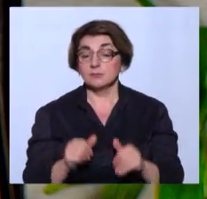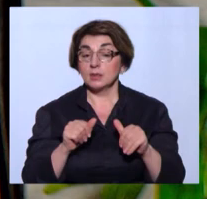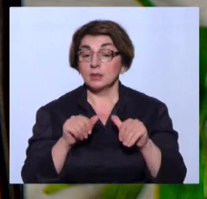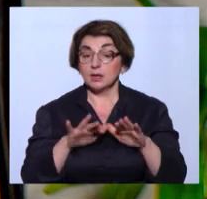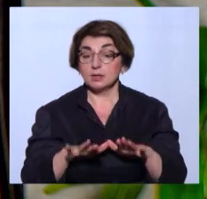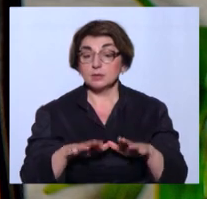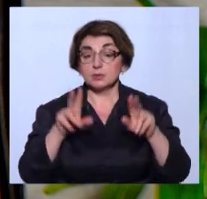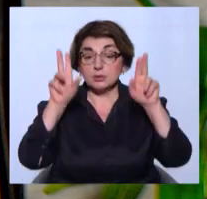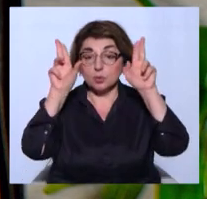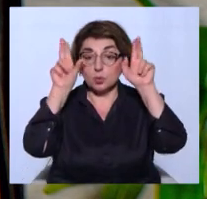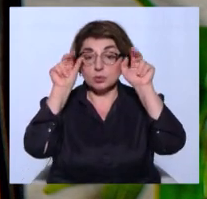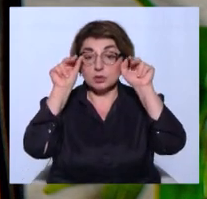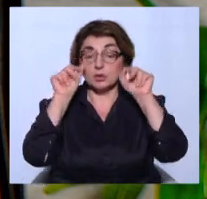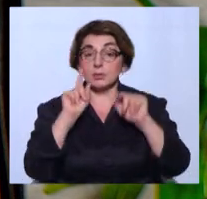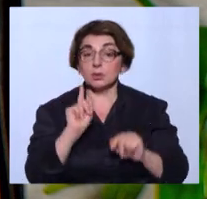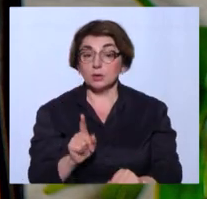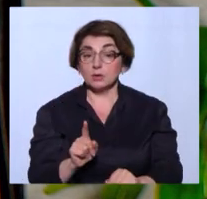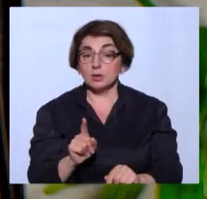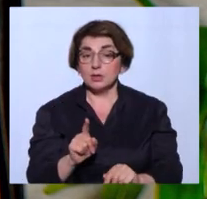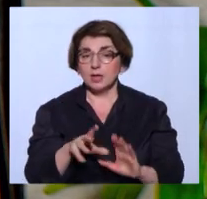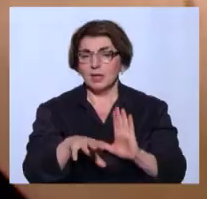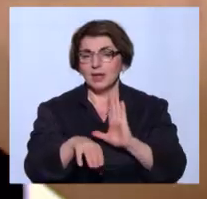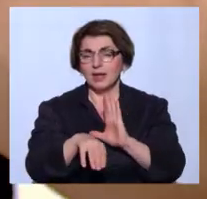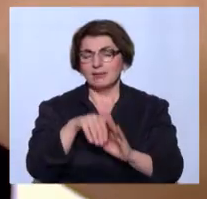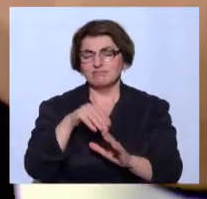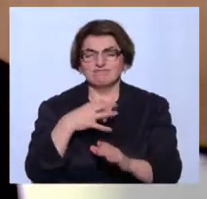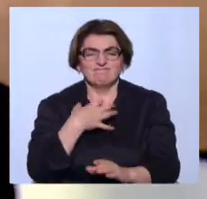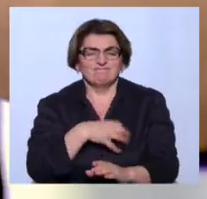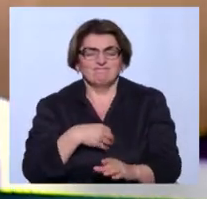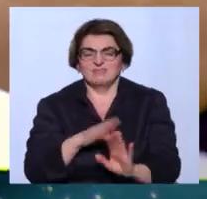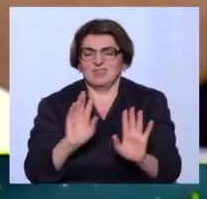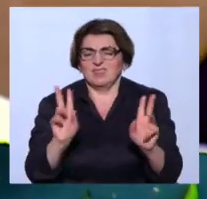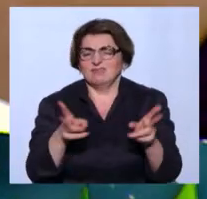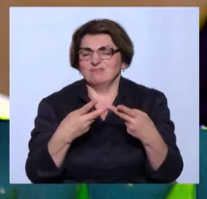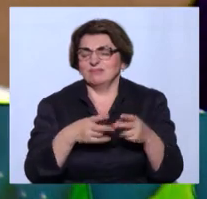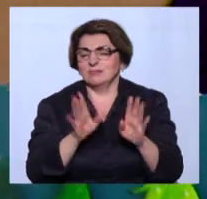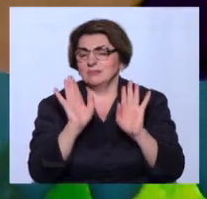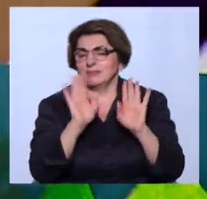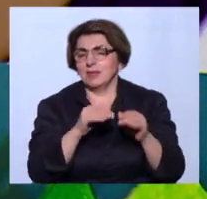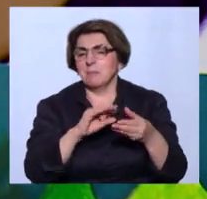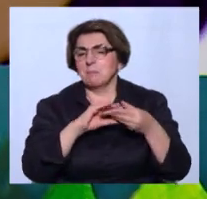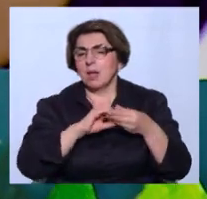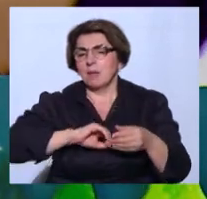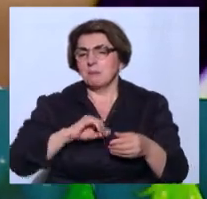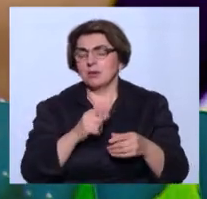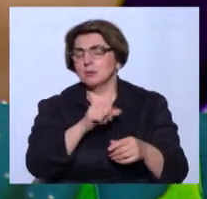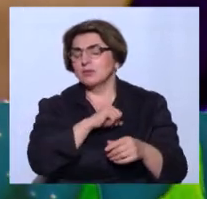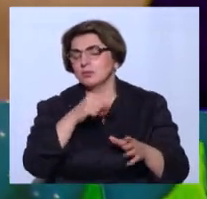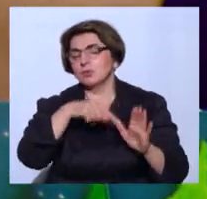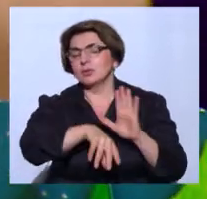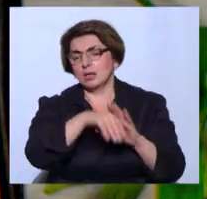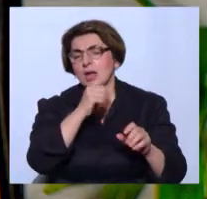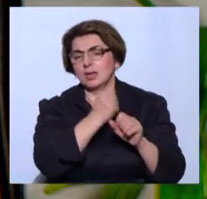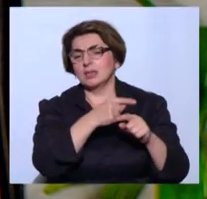გადაწყვიტეს ჩვენმა კურდღლებმა, რომ არჩევნები არც ისეთი მნიშვნელოვანი იყო, მათი მეგობრები მათ ნაცვლად